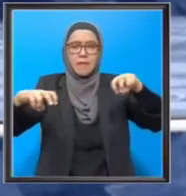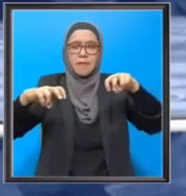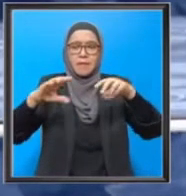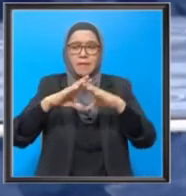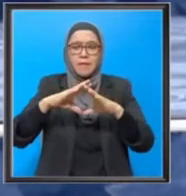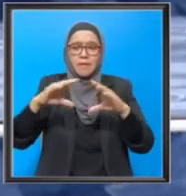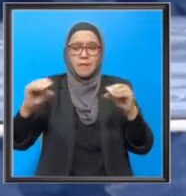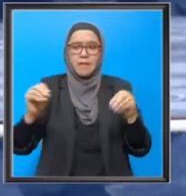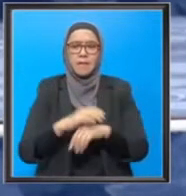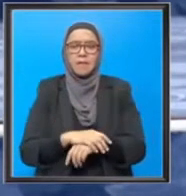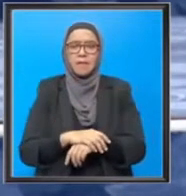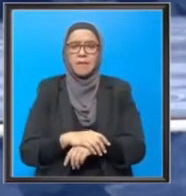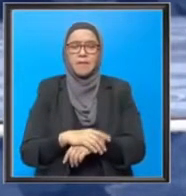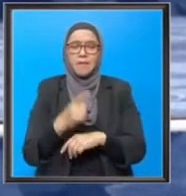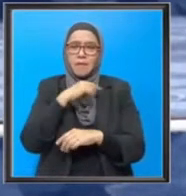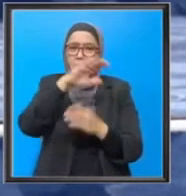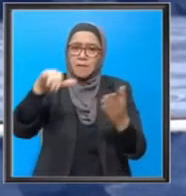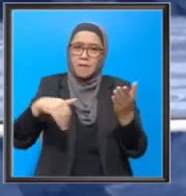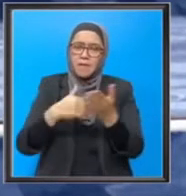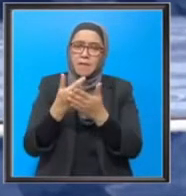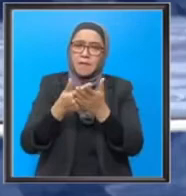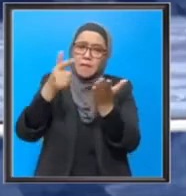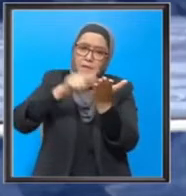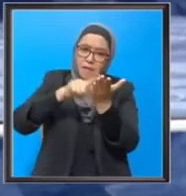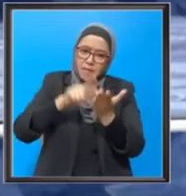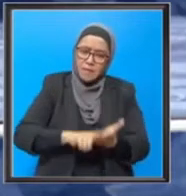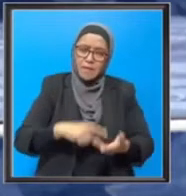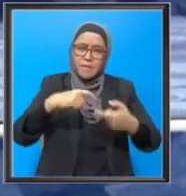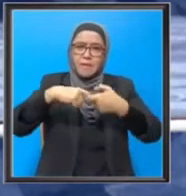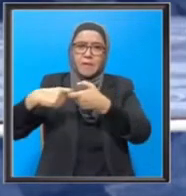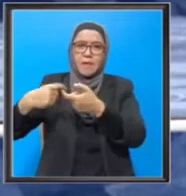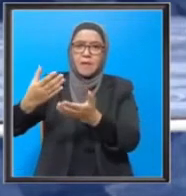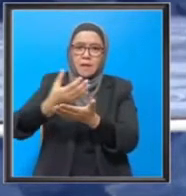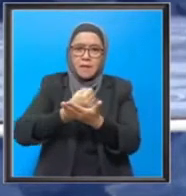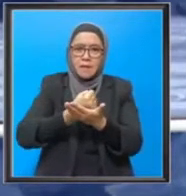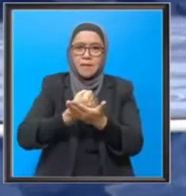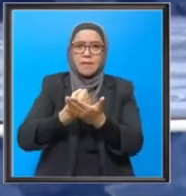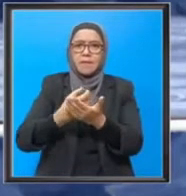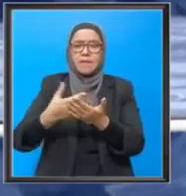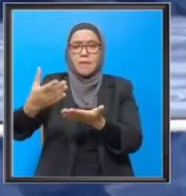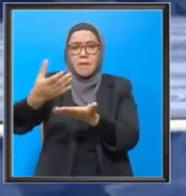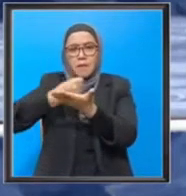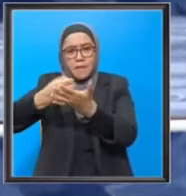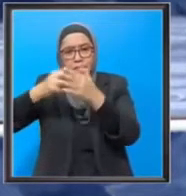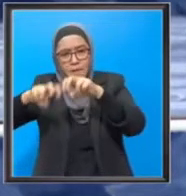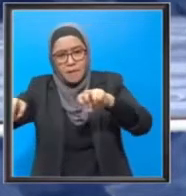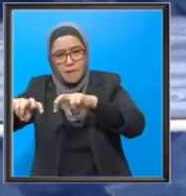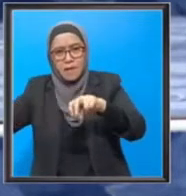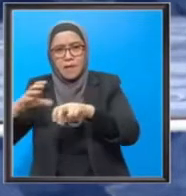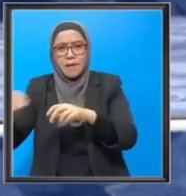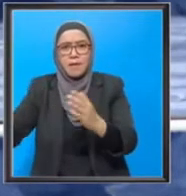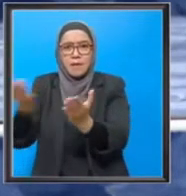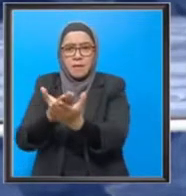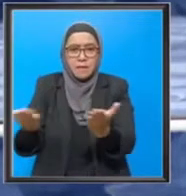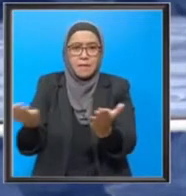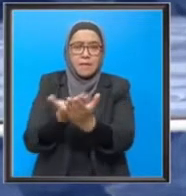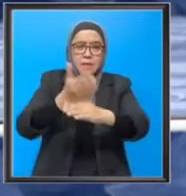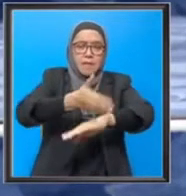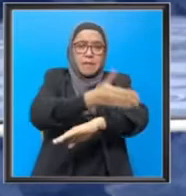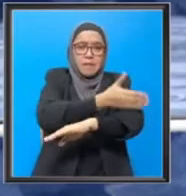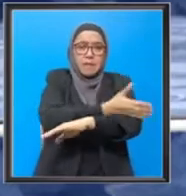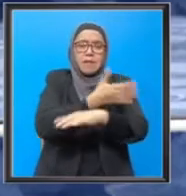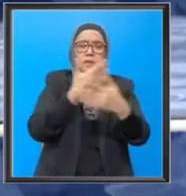berhubungan dengan hasil dapat tandan kajian beserta dengan syukur bernama baikan telah pun